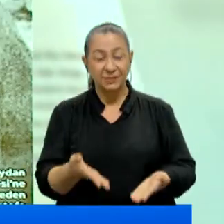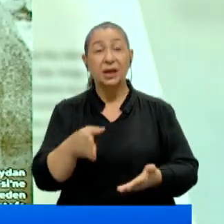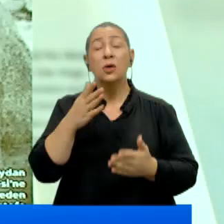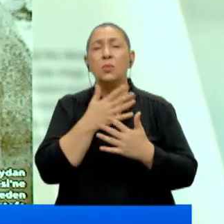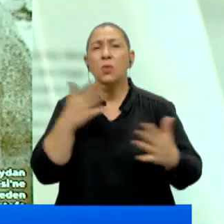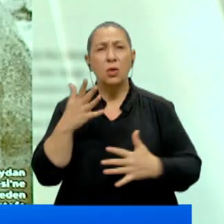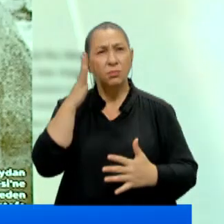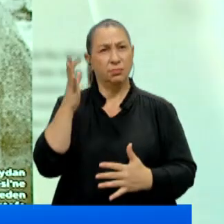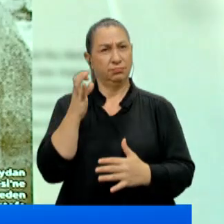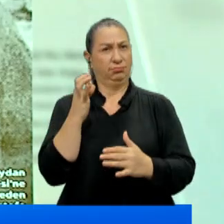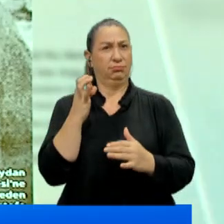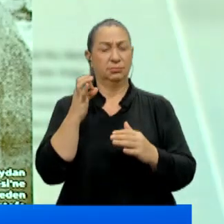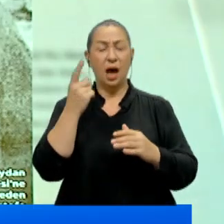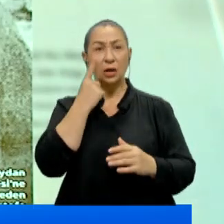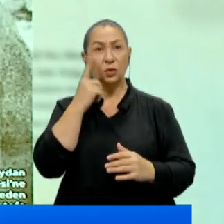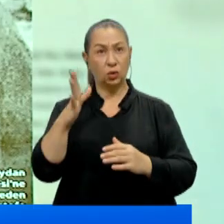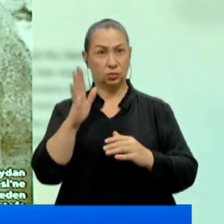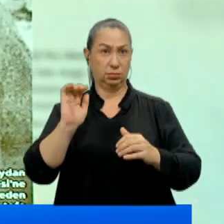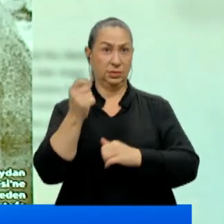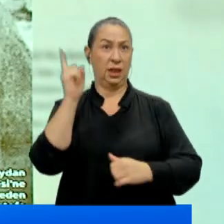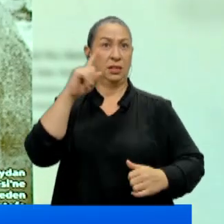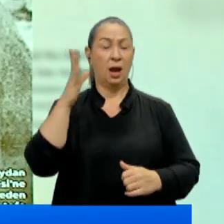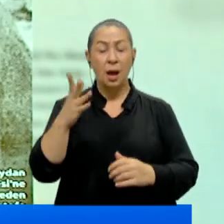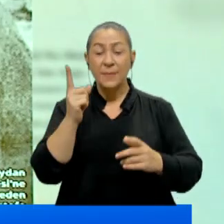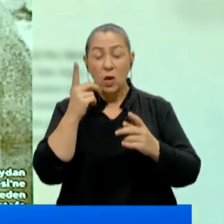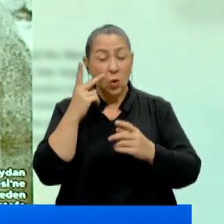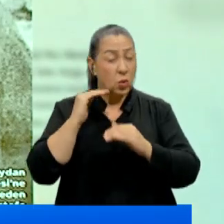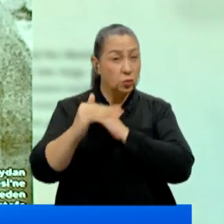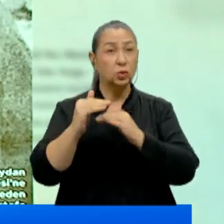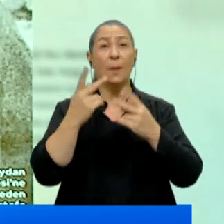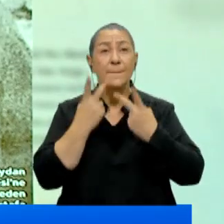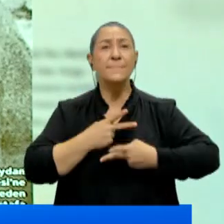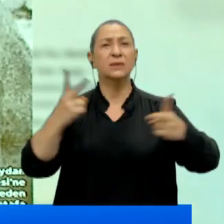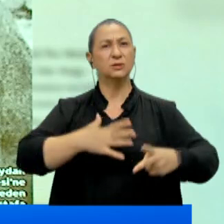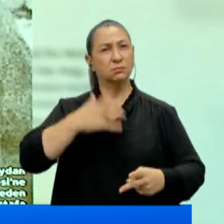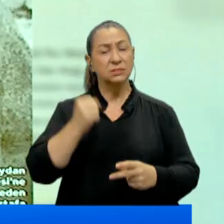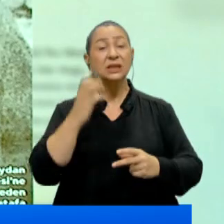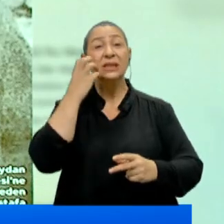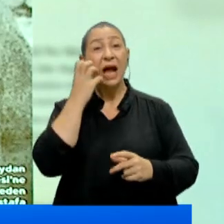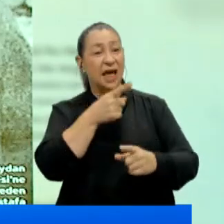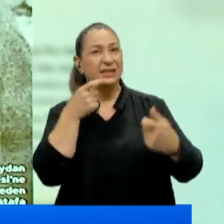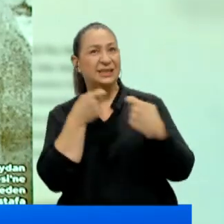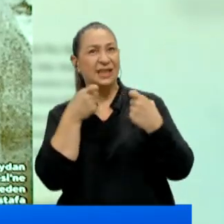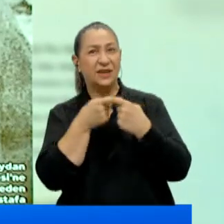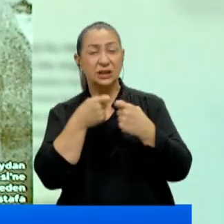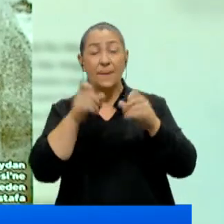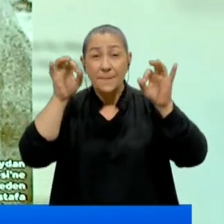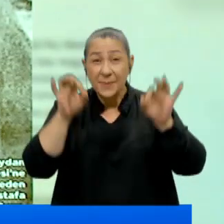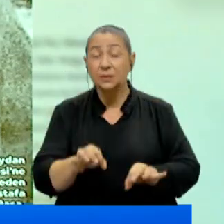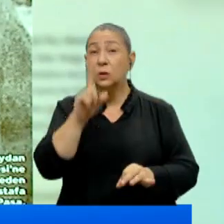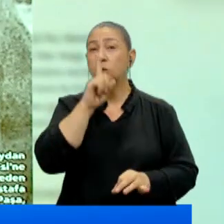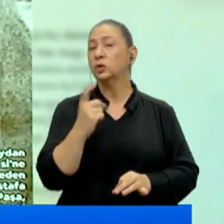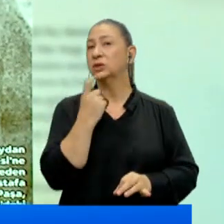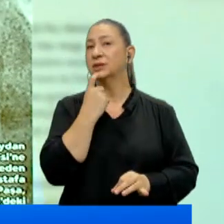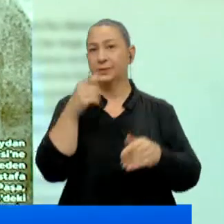dahi Atatürk'ün önderliğindeki bir ulusun bağımsızlık azmiyle zafere ulaşan Sakarya Meydan Muharebesi'nin başlamasının